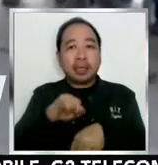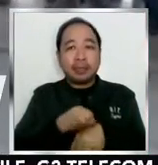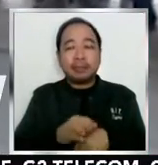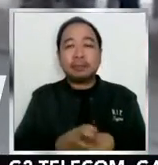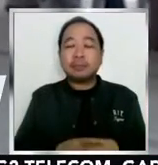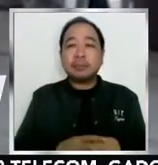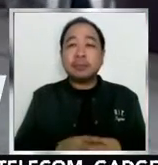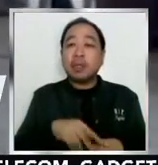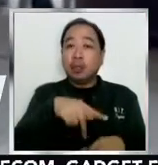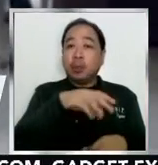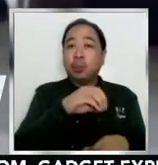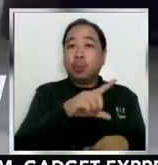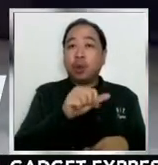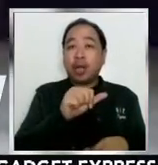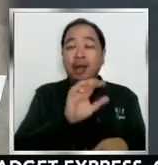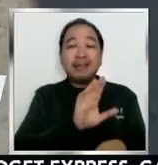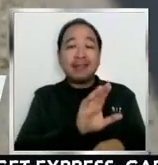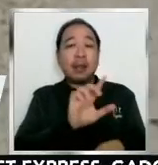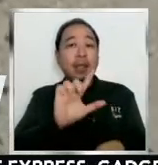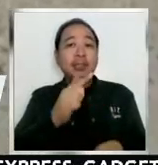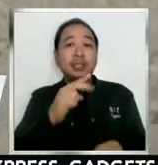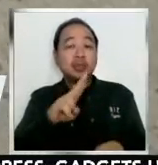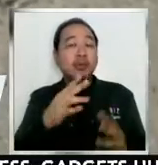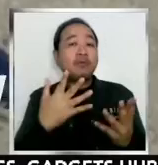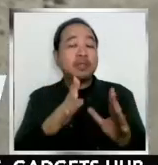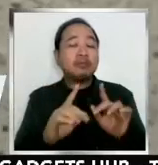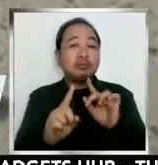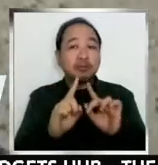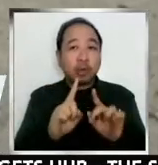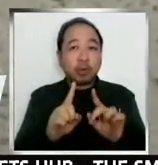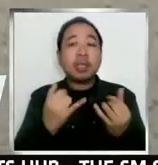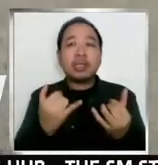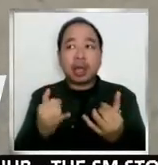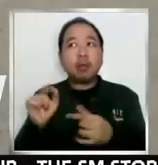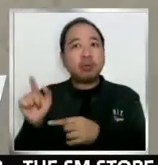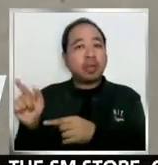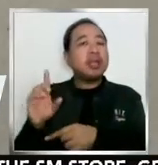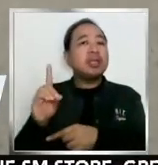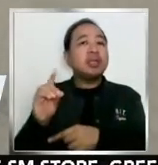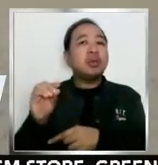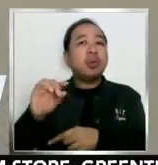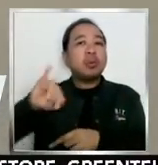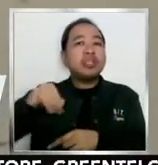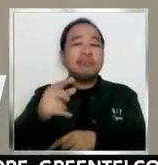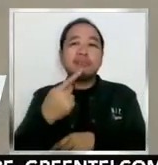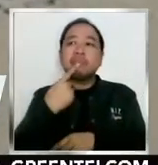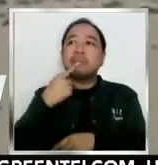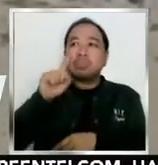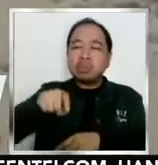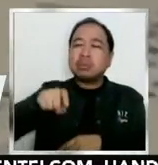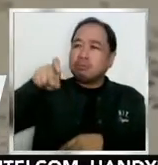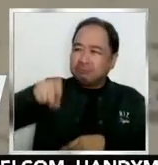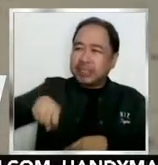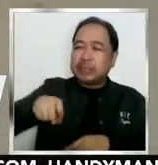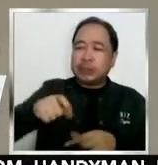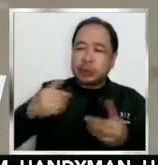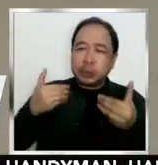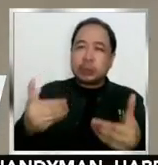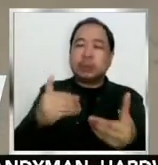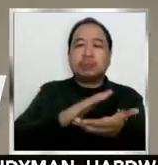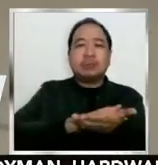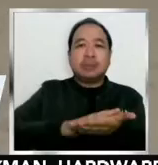at Incident Command Post sa oil spill, ipinag-utos si Remulla ang mas agresibong cleanup sa pamamagitan ng resolusyon